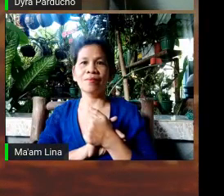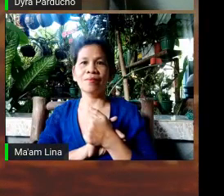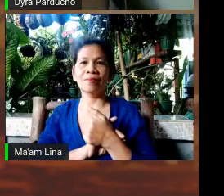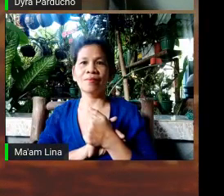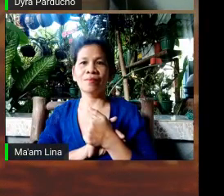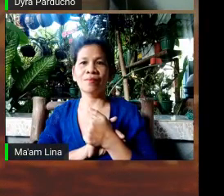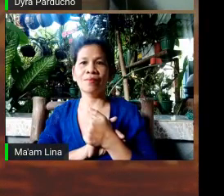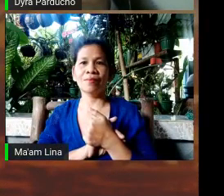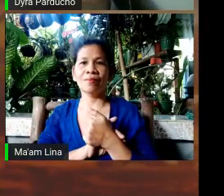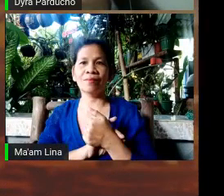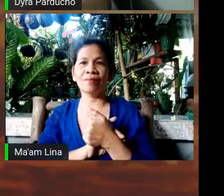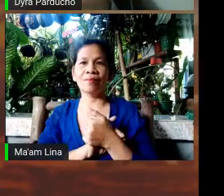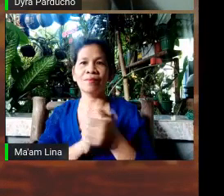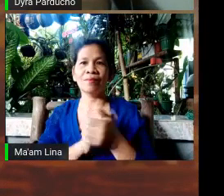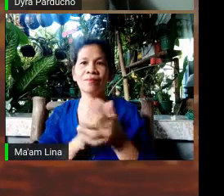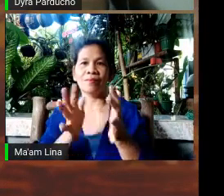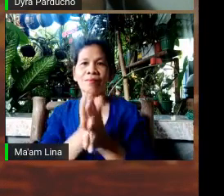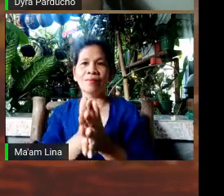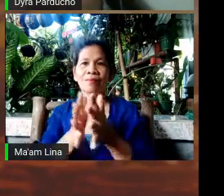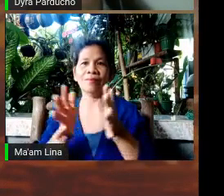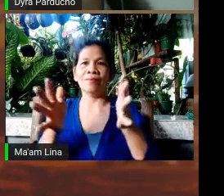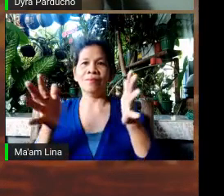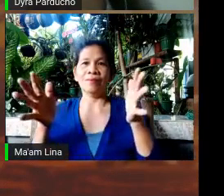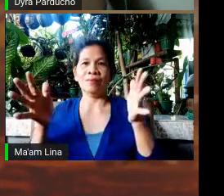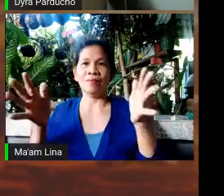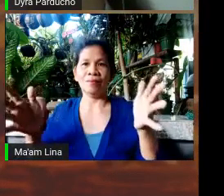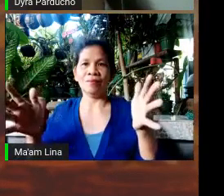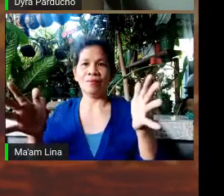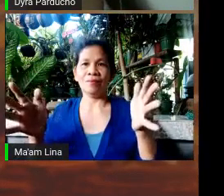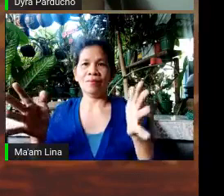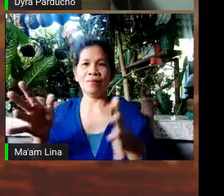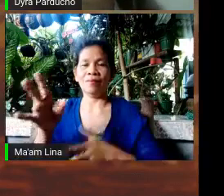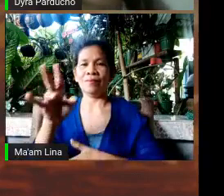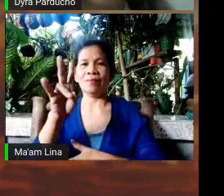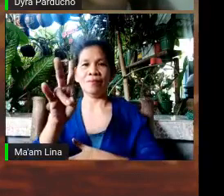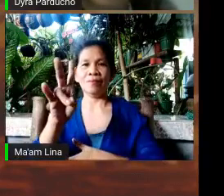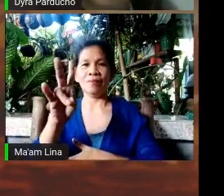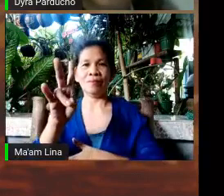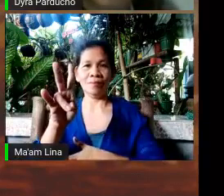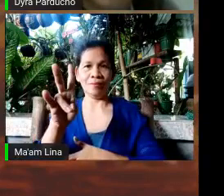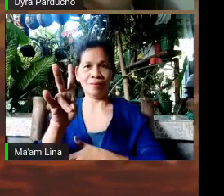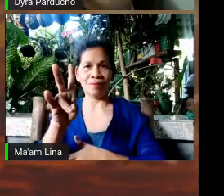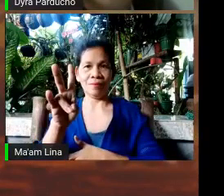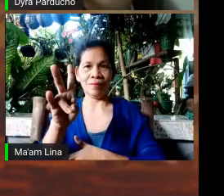ang laki po nito ay 7.5 feet yung